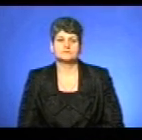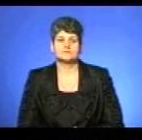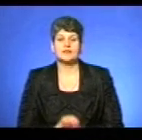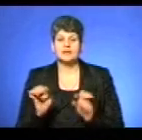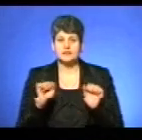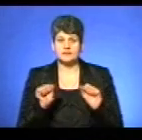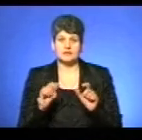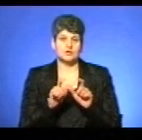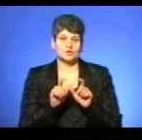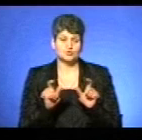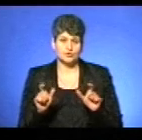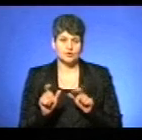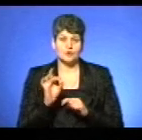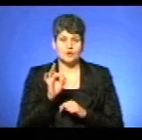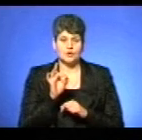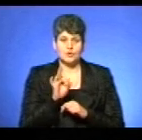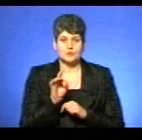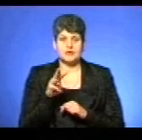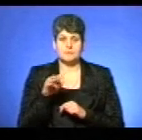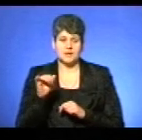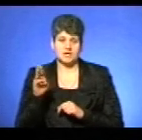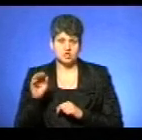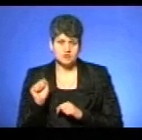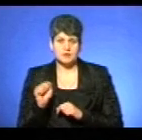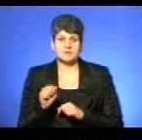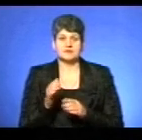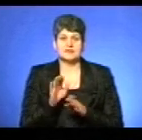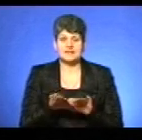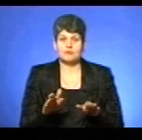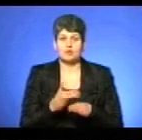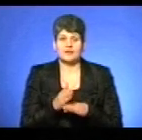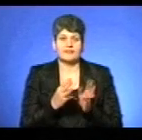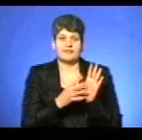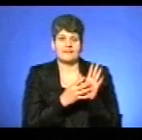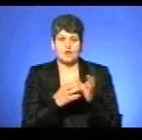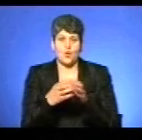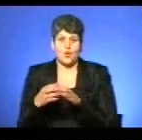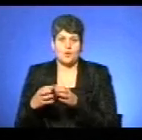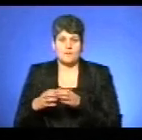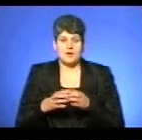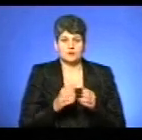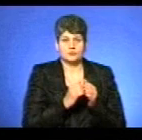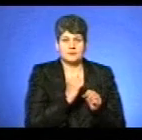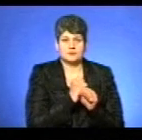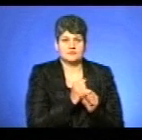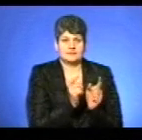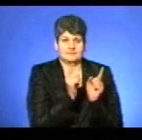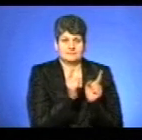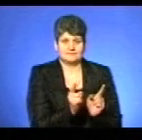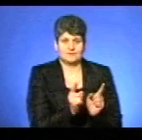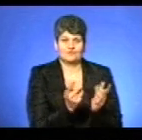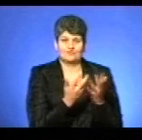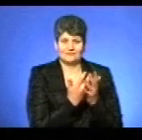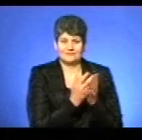Керівник студії «Руда миша» Олена Мудра розповіла, дітей поділили на 9 команд. Кожна команда працюватиме над одним з епізодів